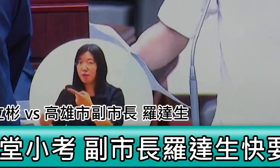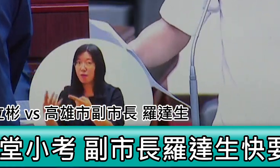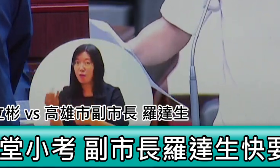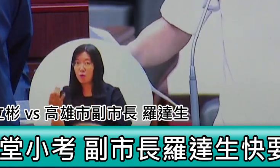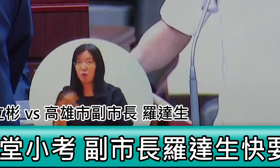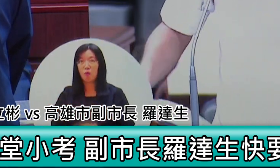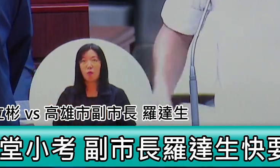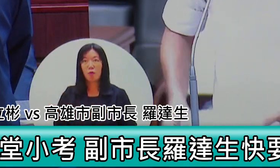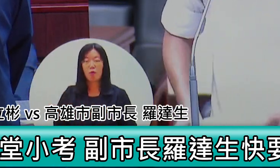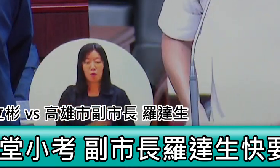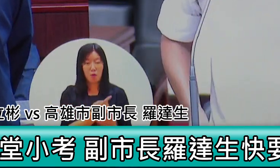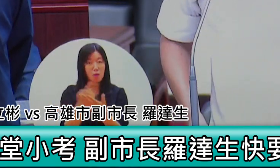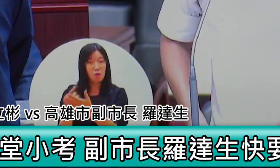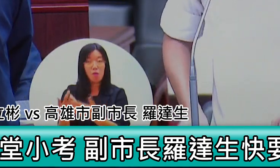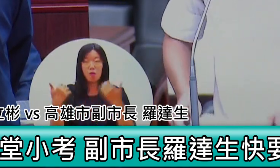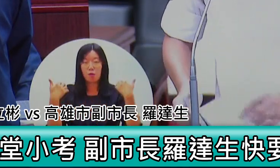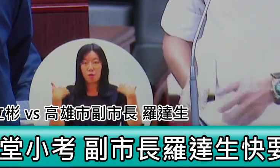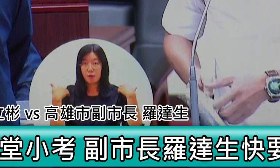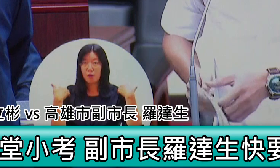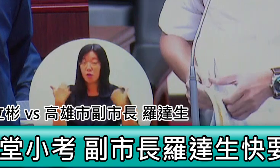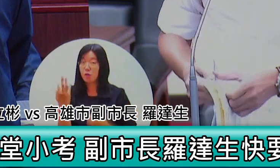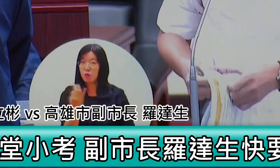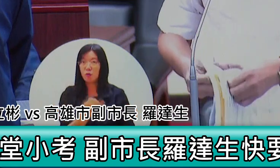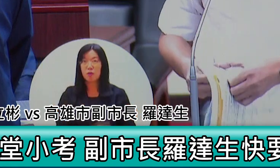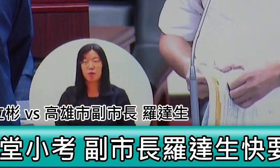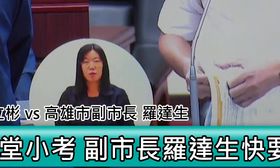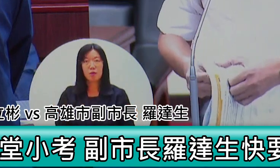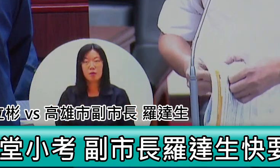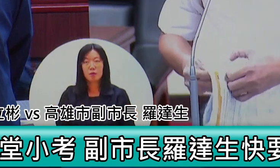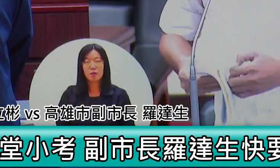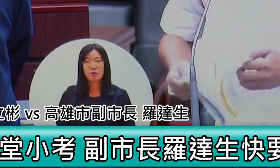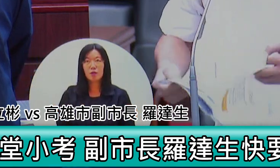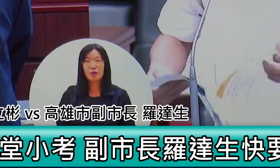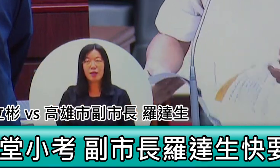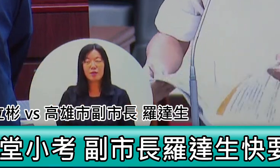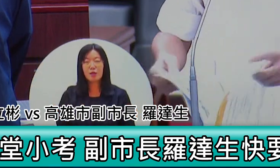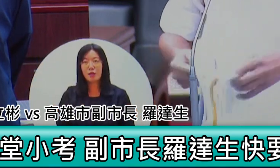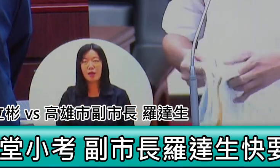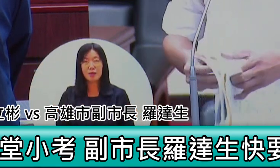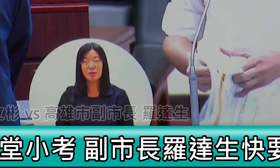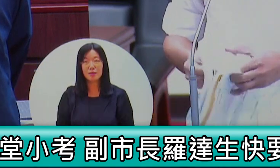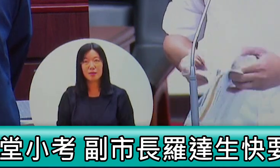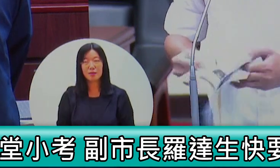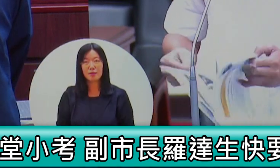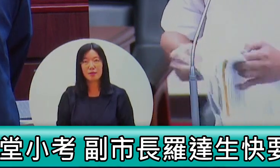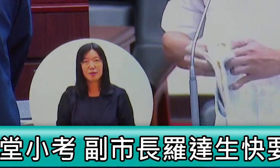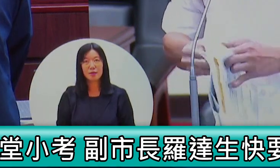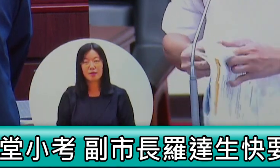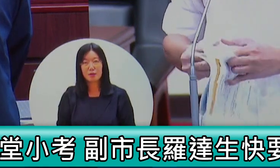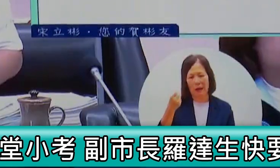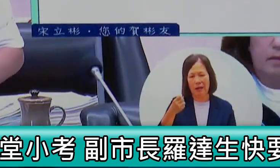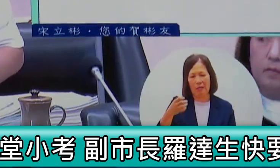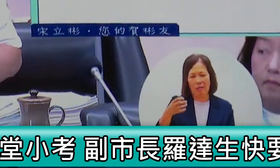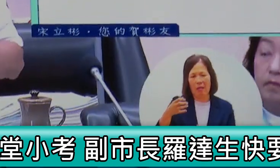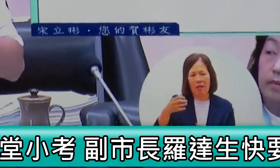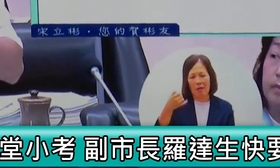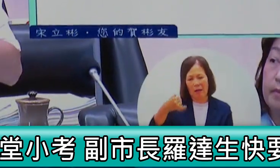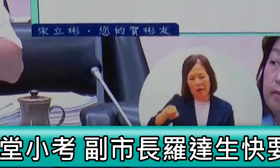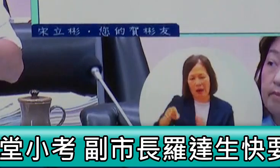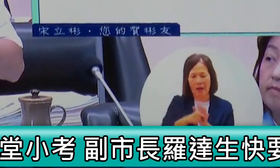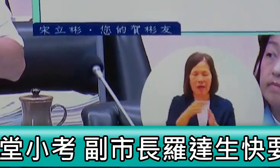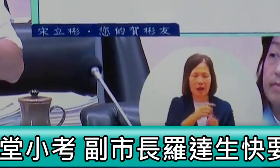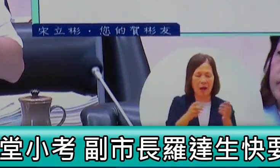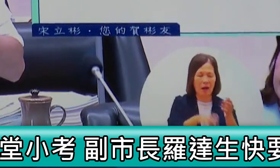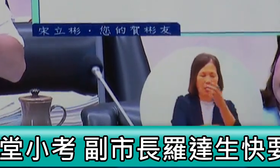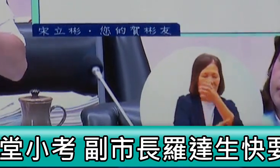抱歉，这个数字我也不知道，要去查一下。 来，好，很好，那代表说我刚问的你也都不知道嘛， 是 不 是？ 情绪相当高昂，背后的原因